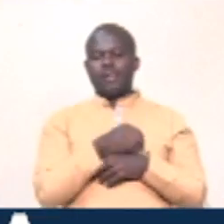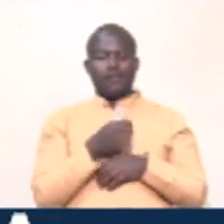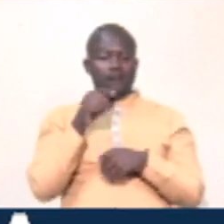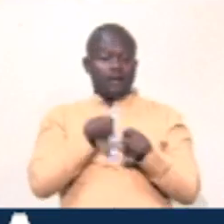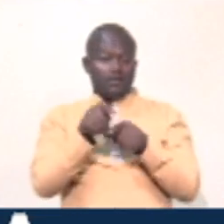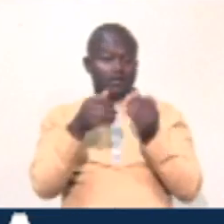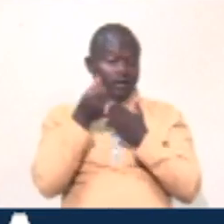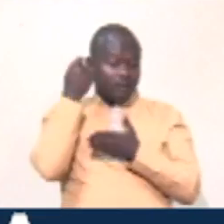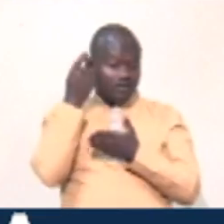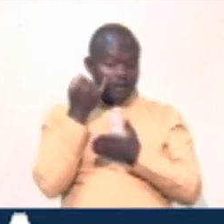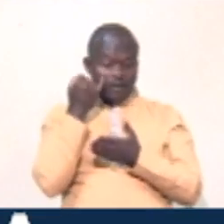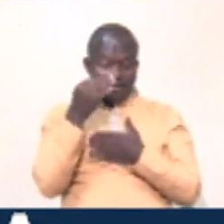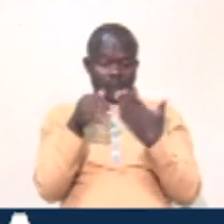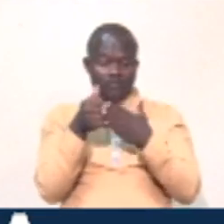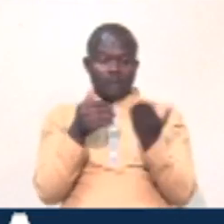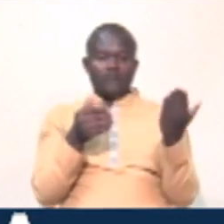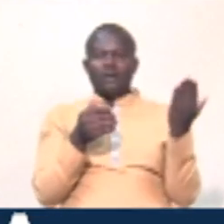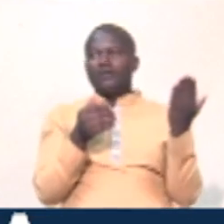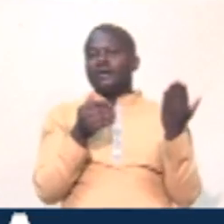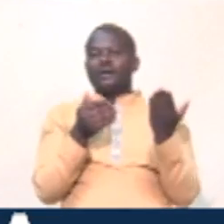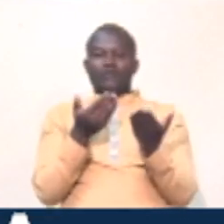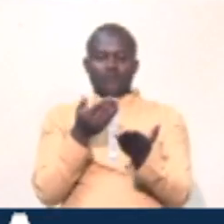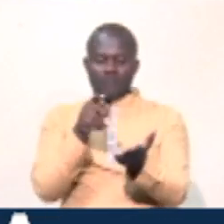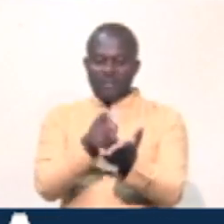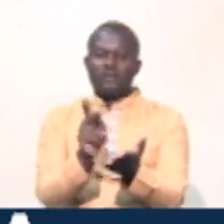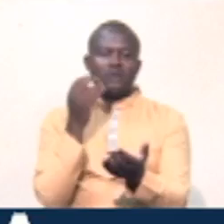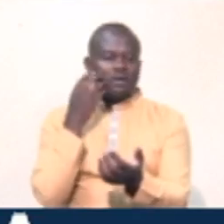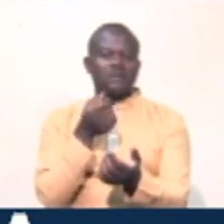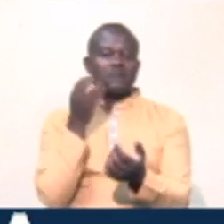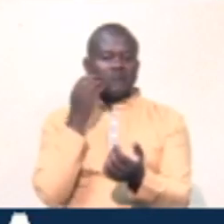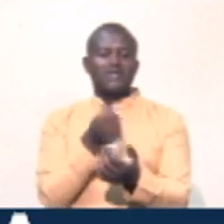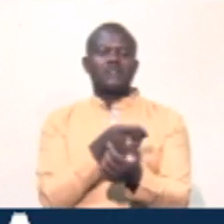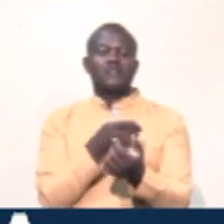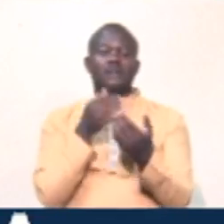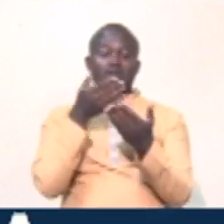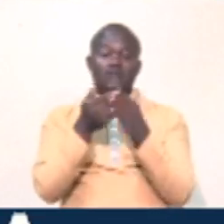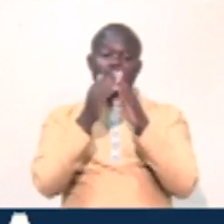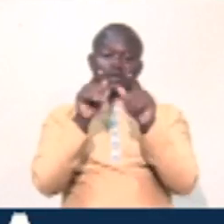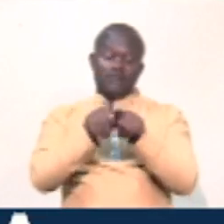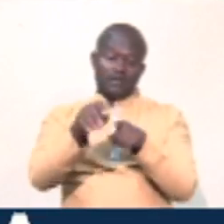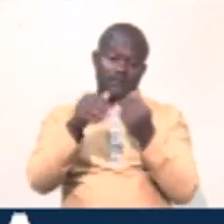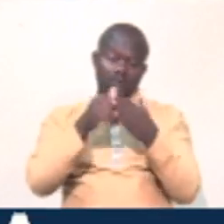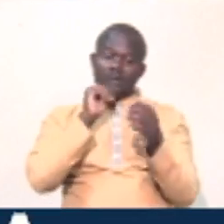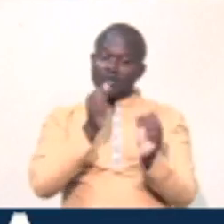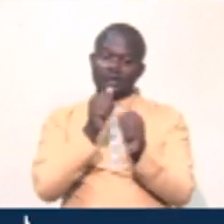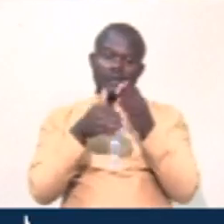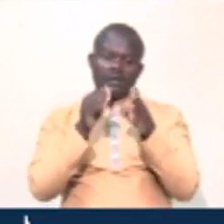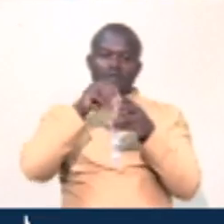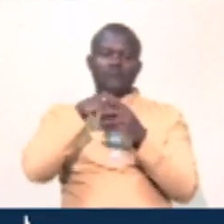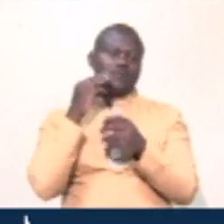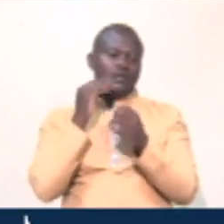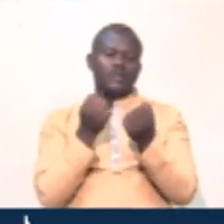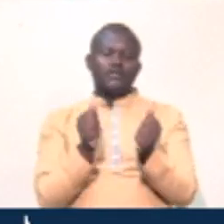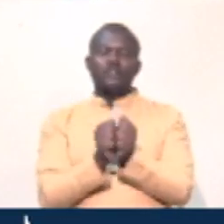niba ukwezi w'irandi rodaje ati mpa amafaranga kugera uyu munsi bakaguha inzu nk'iyi utabasha kwigondera mu miliyoni 10 na